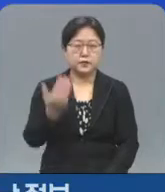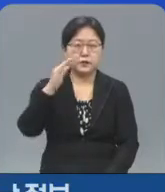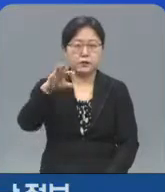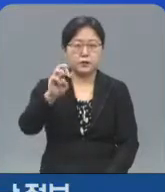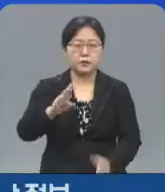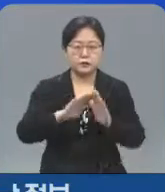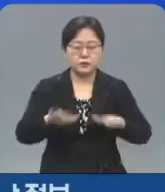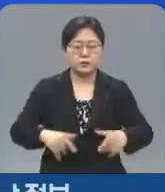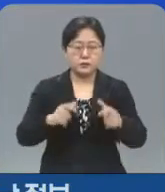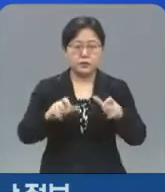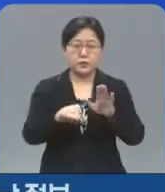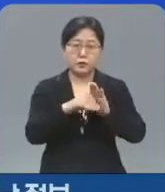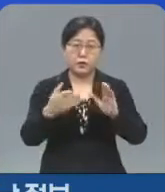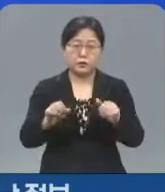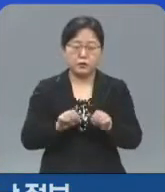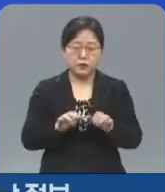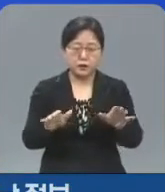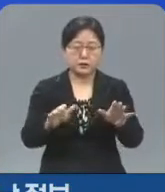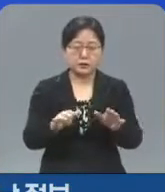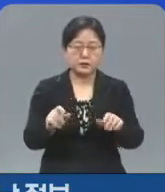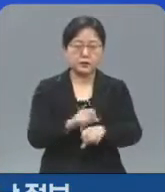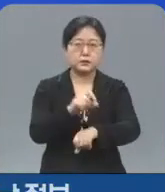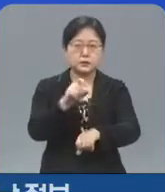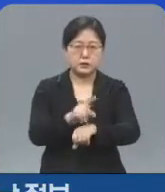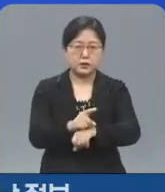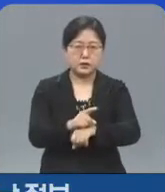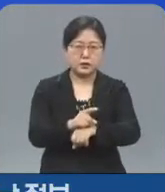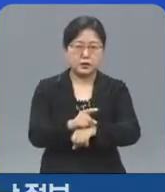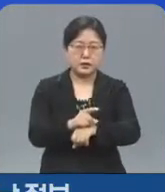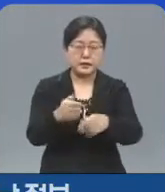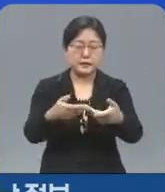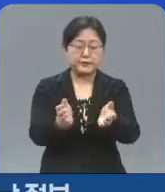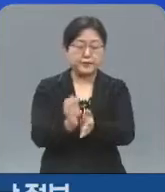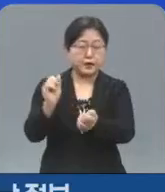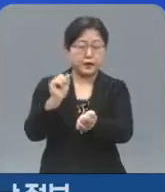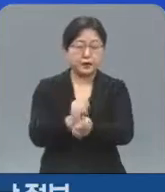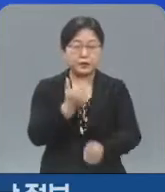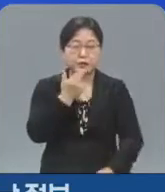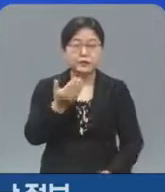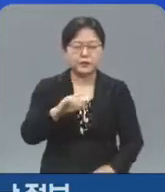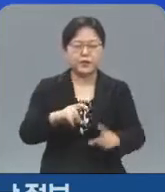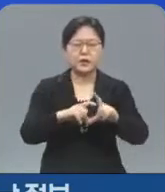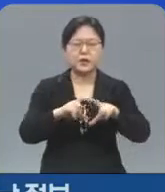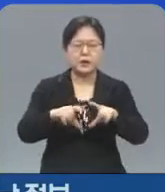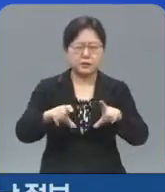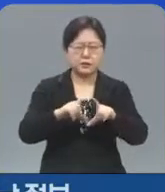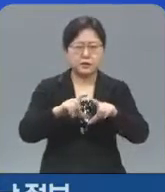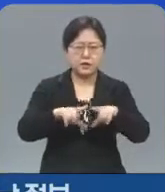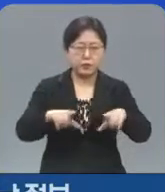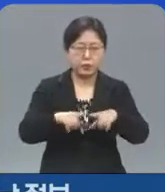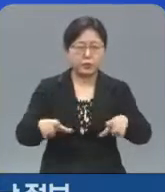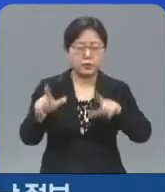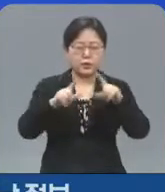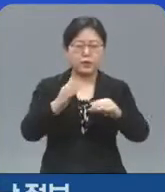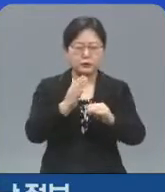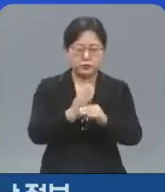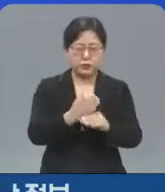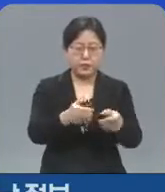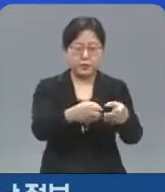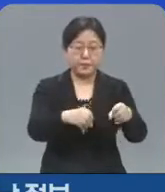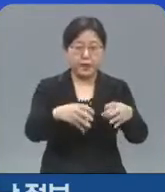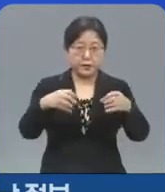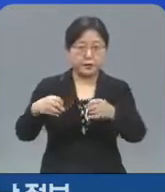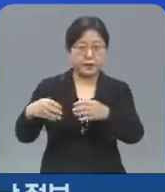최근 광주와 전남 지역의 코로나19 확산세의 특징은 대규모 집단 감염은 없지만 일상 속 산발적 감염이 이어지고 있다는